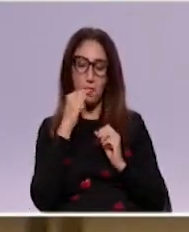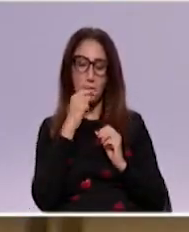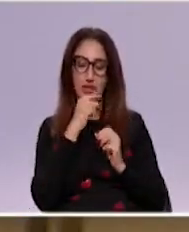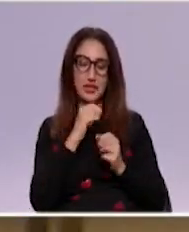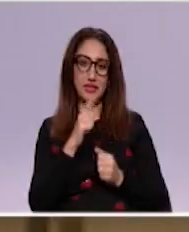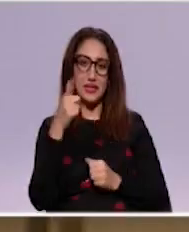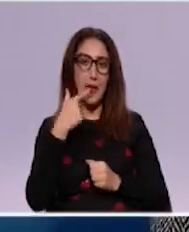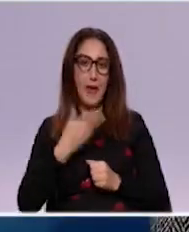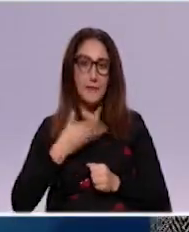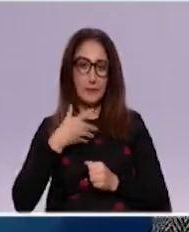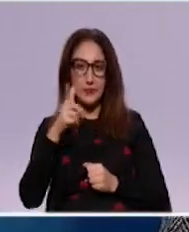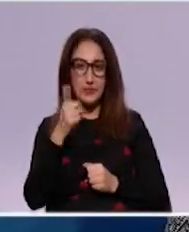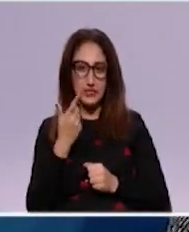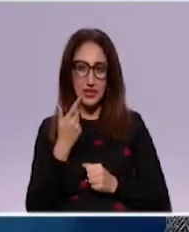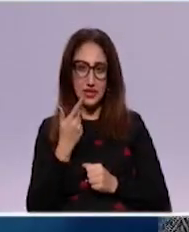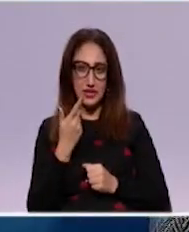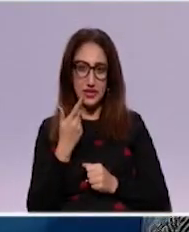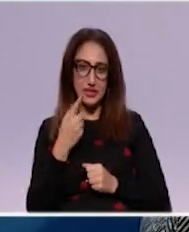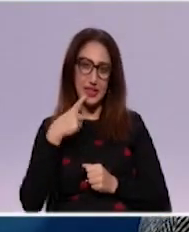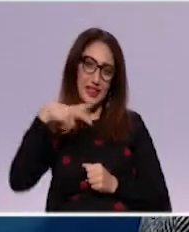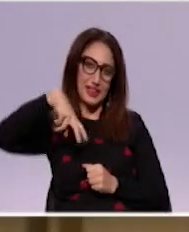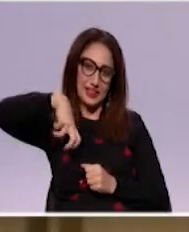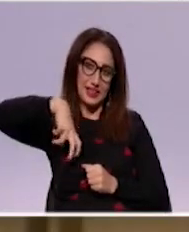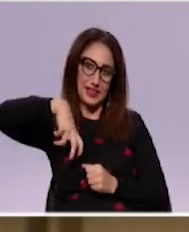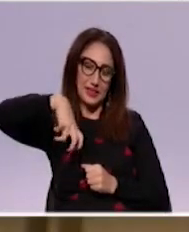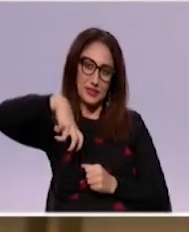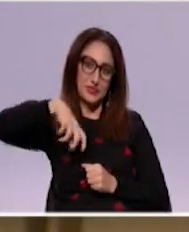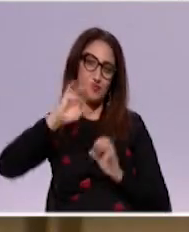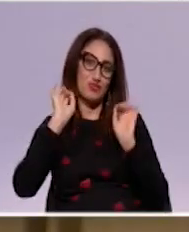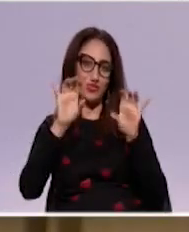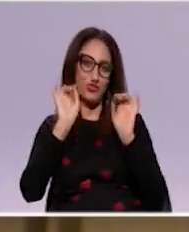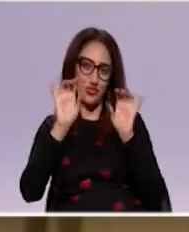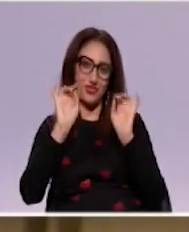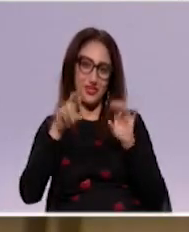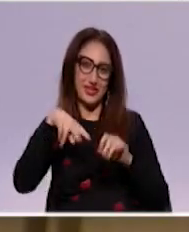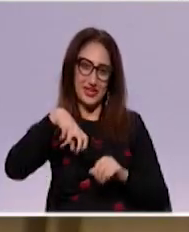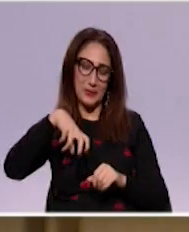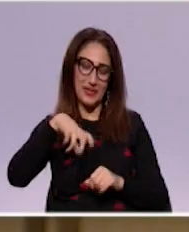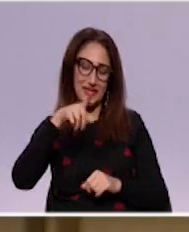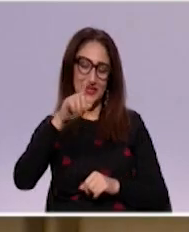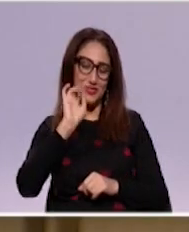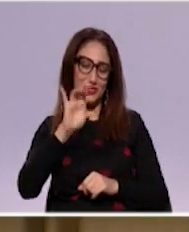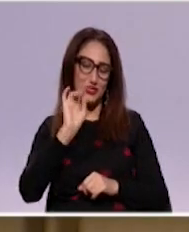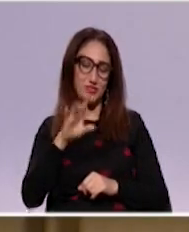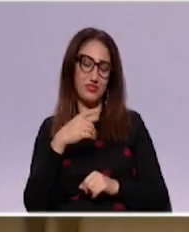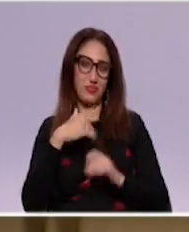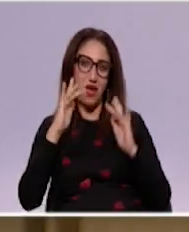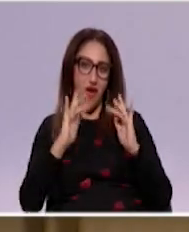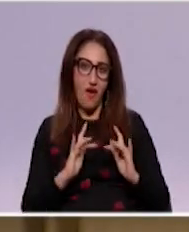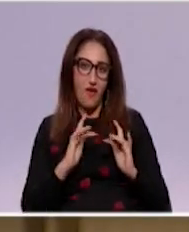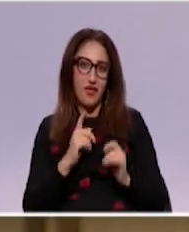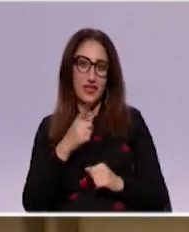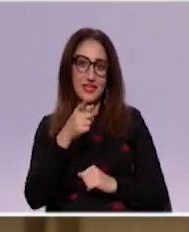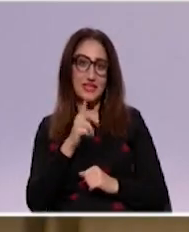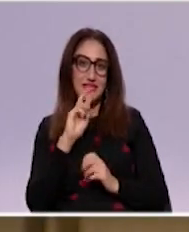سنة؟ عندي في ابريل هبقى 80 سنه. ما شاء الله 80 سنه الحقيقه لما بنقعد معاك بنحس انك